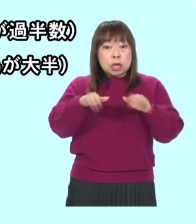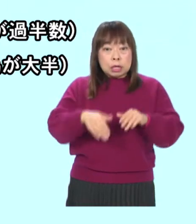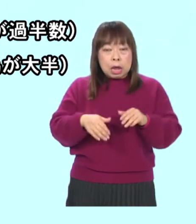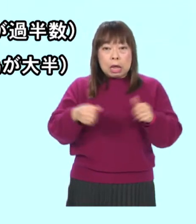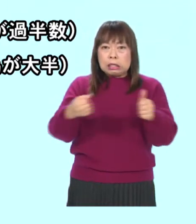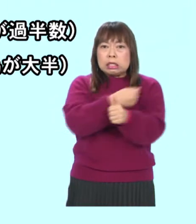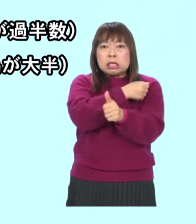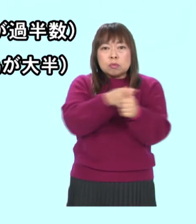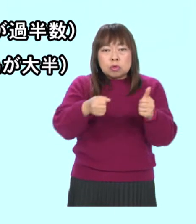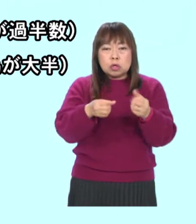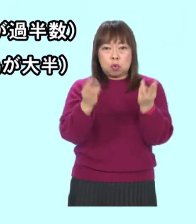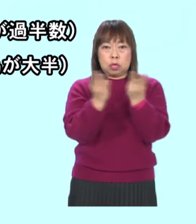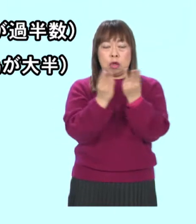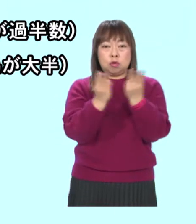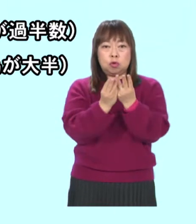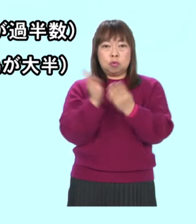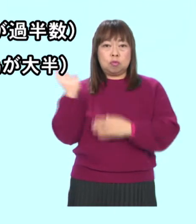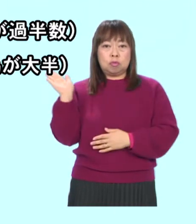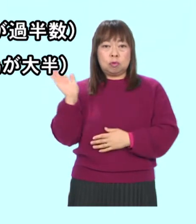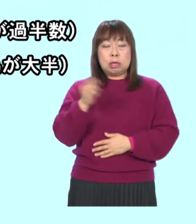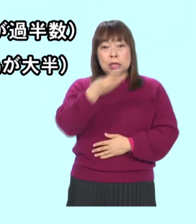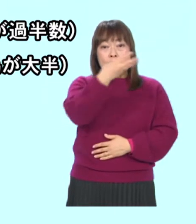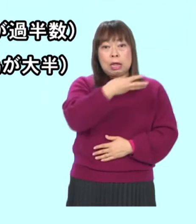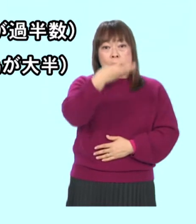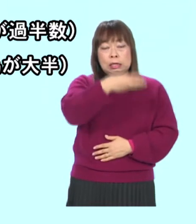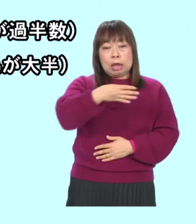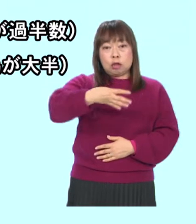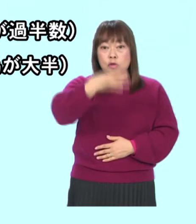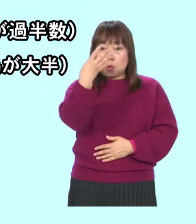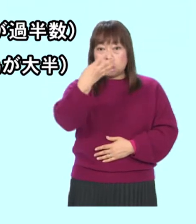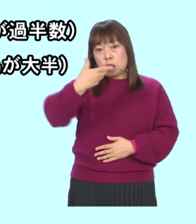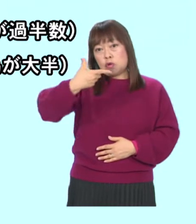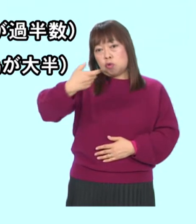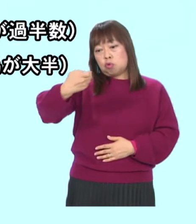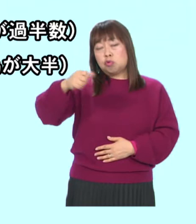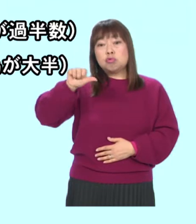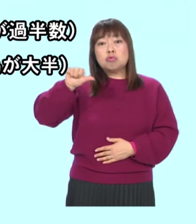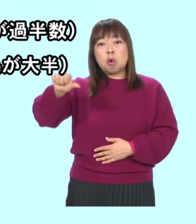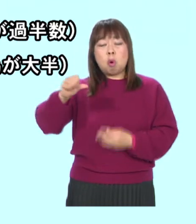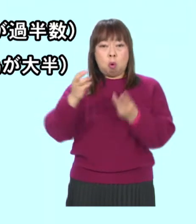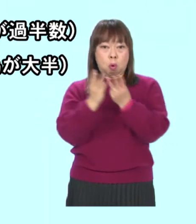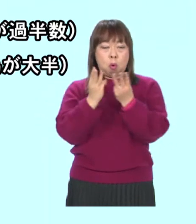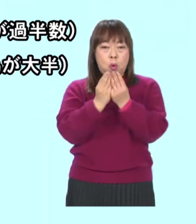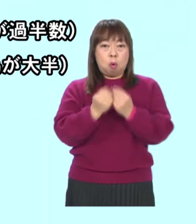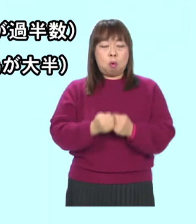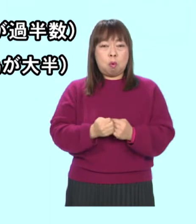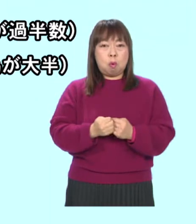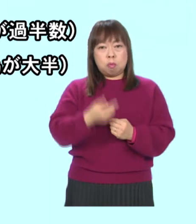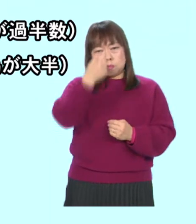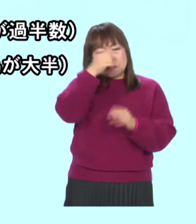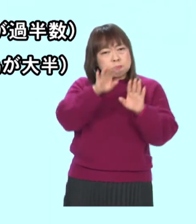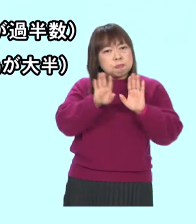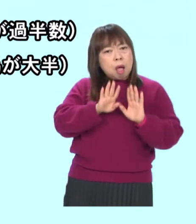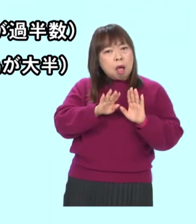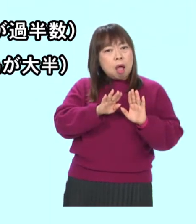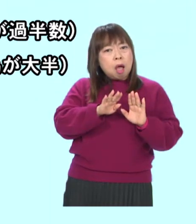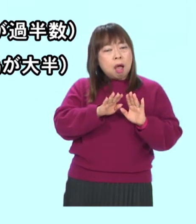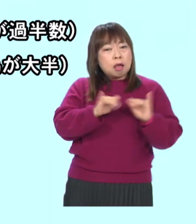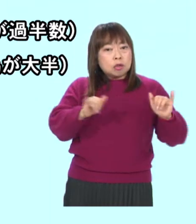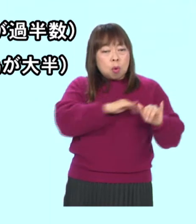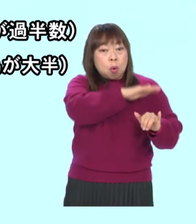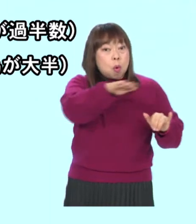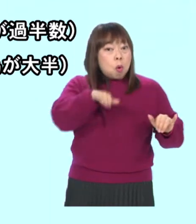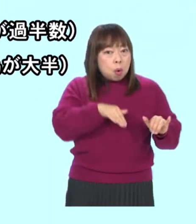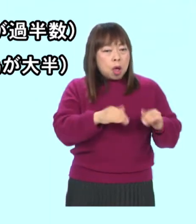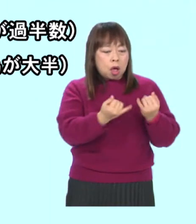談件数は3465件でした。被害者の特徴としては、女性